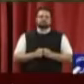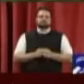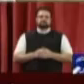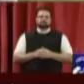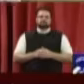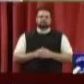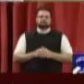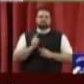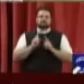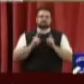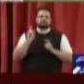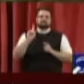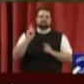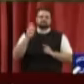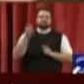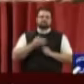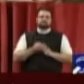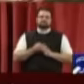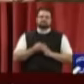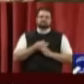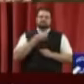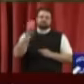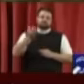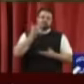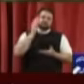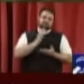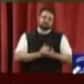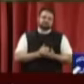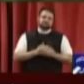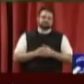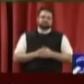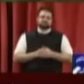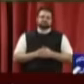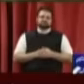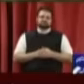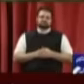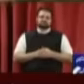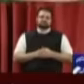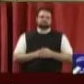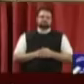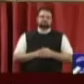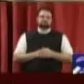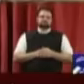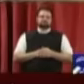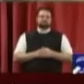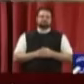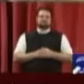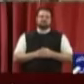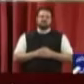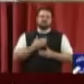vin, fac? Vin, Simona. Îți pune o garantată că vin. Am văzut atâtea experiențe